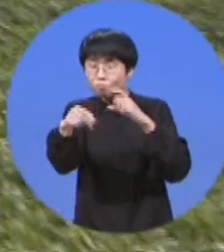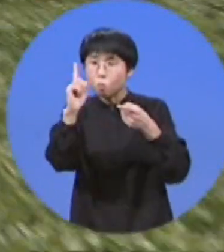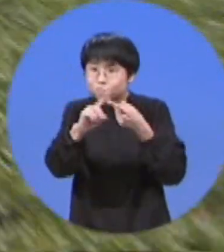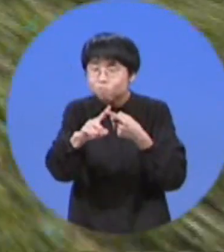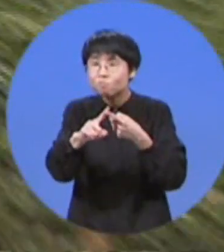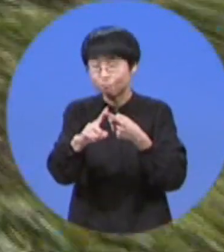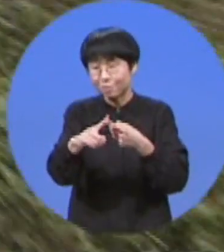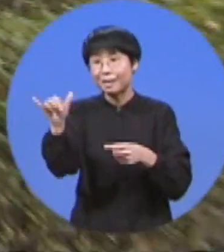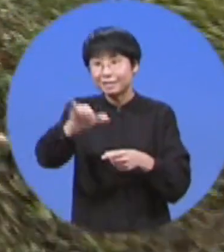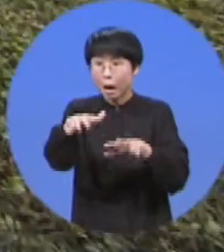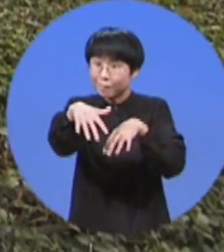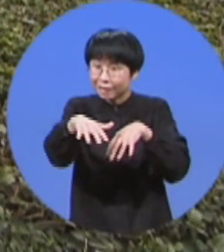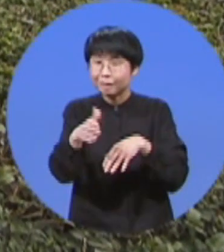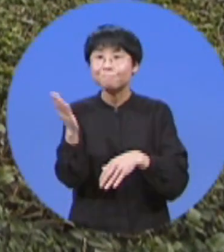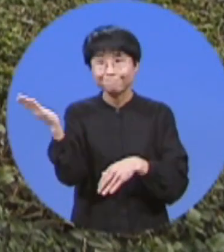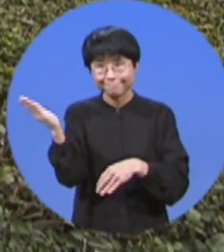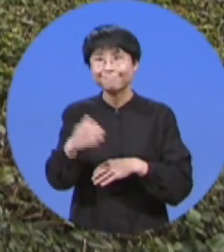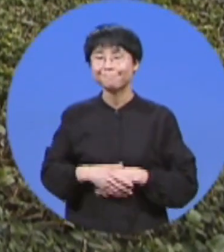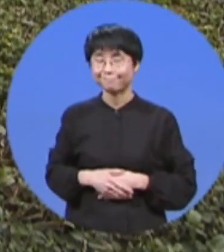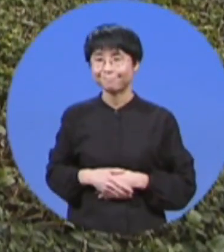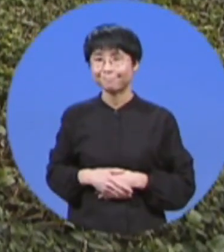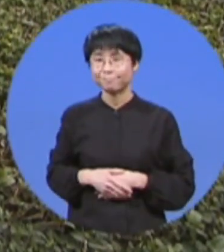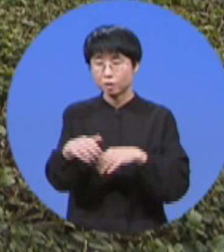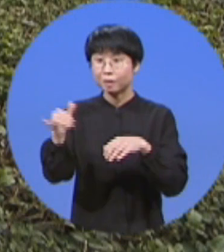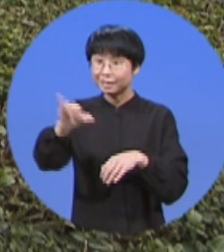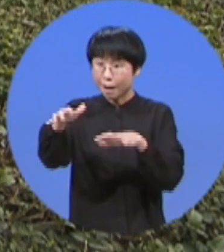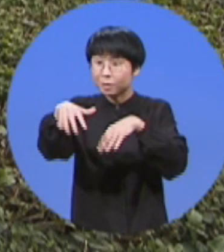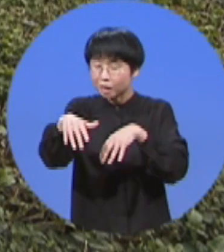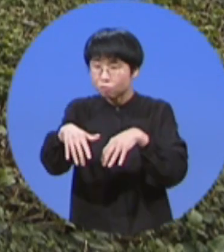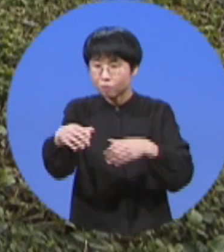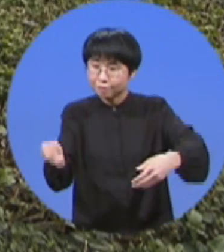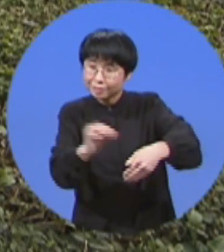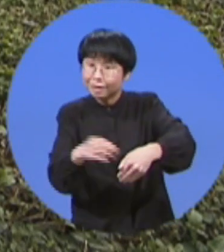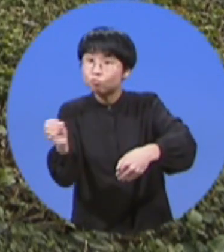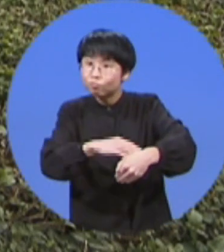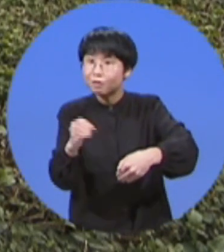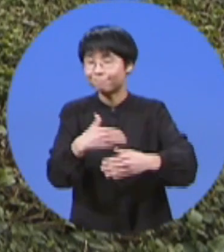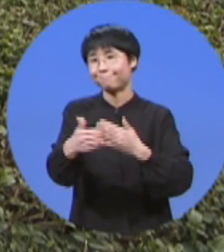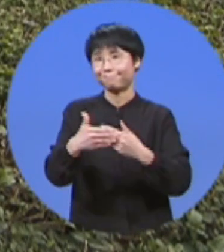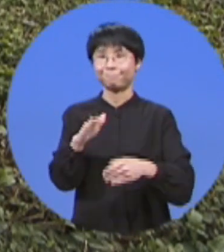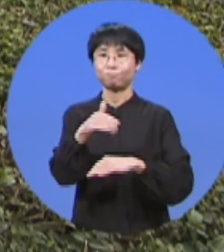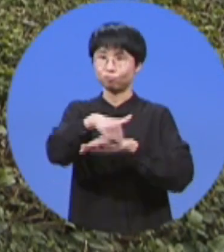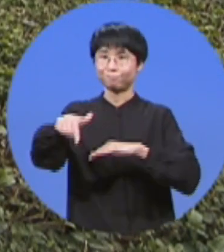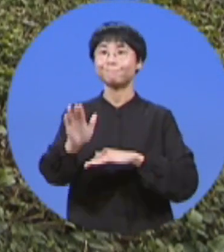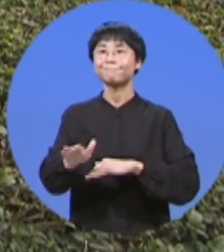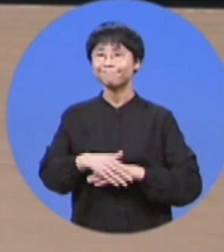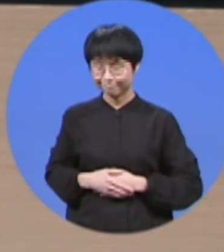なっている茶畑もあります。茶畑では今後茶摘み体験を予定しているそうです。